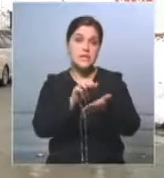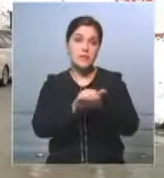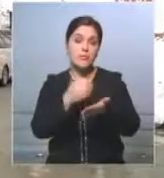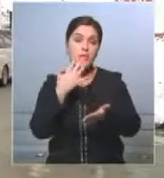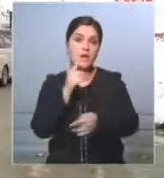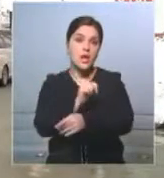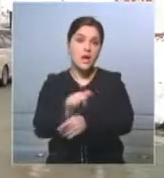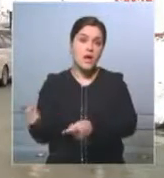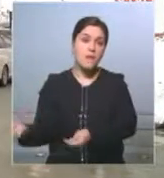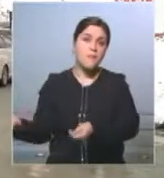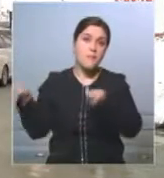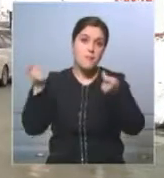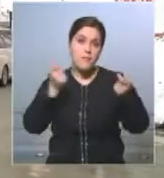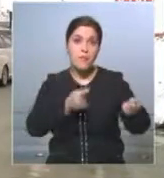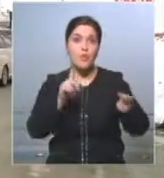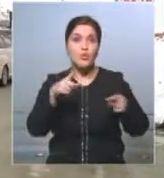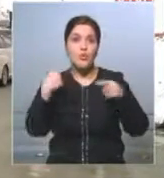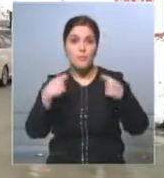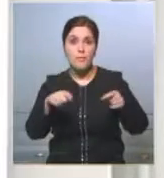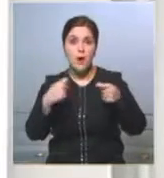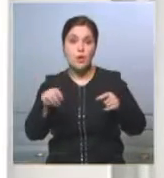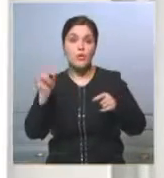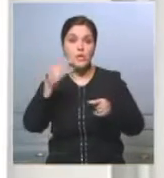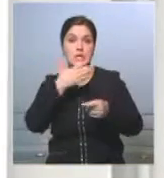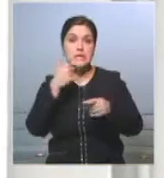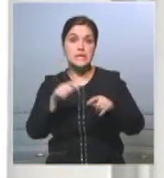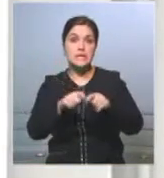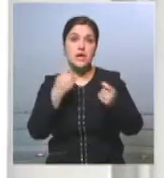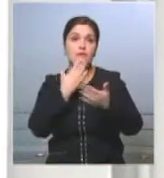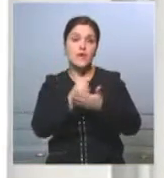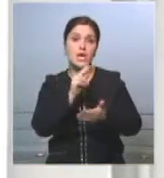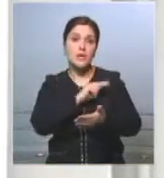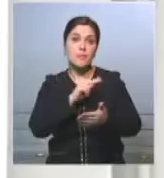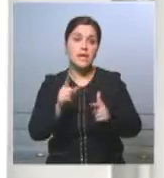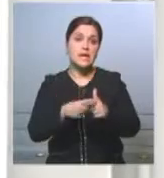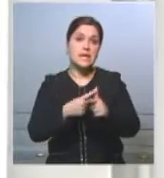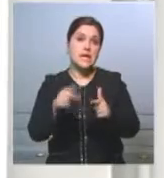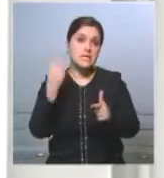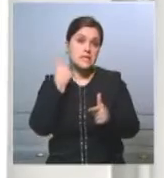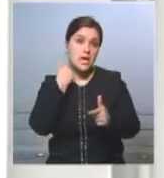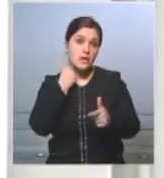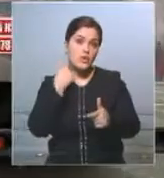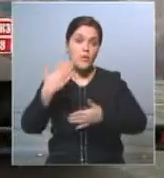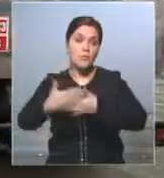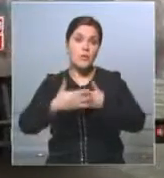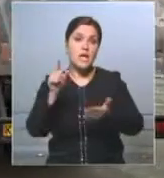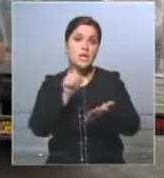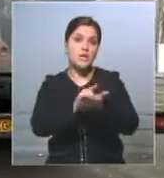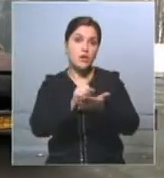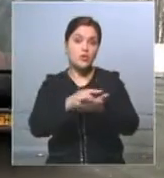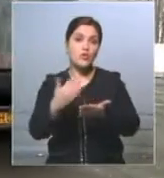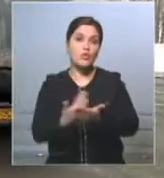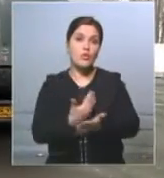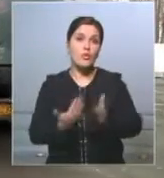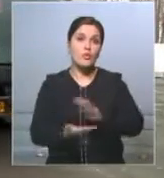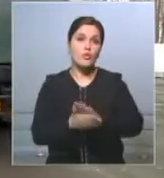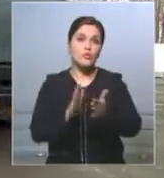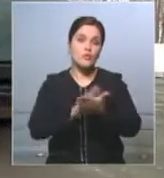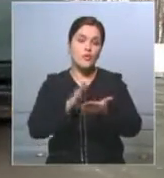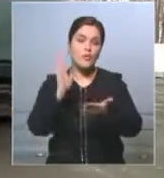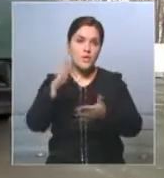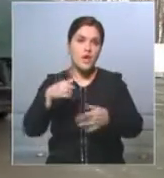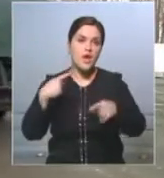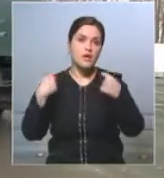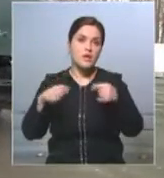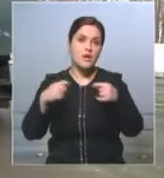предпринимательства, занимающийся импортом товаров, не имел нарушений в своей работе или задолженности перед фискальными органами. Новые условия